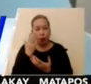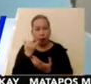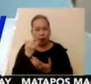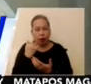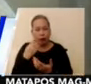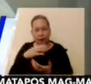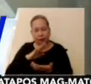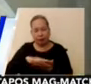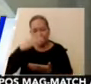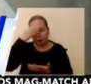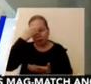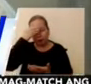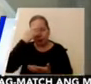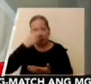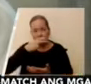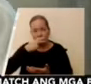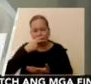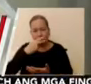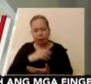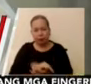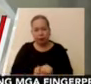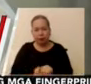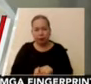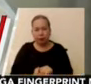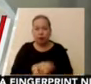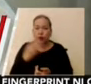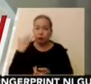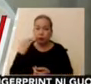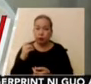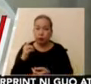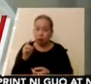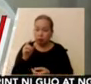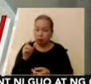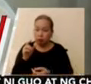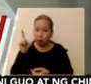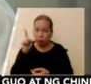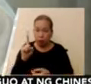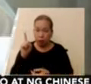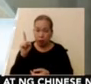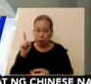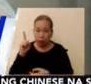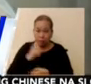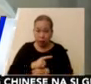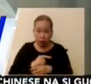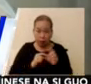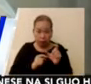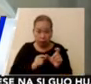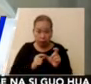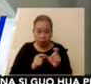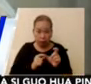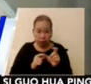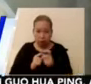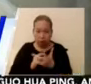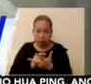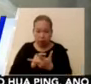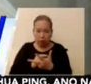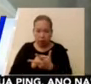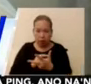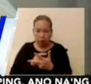Yossi. Nakakatatlong kahan na ako. Magkano isang kaha? 160. O kinikwenda